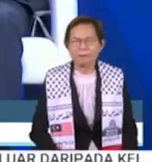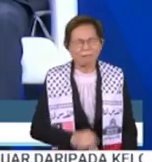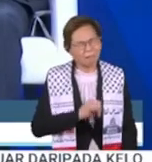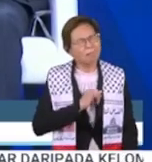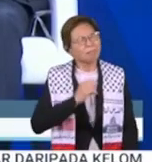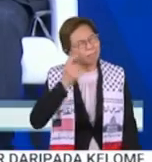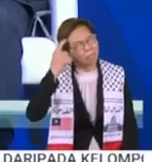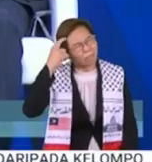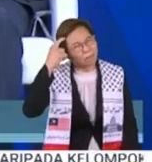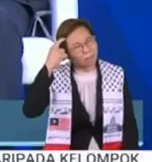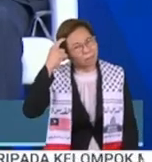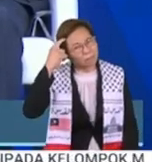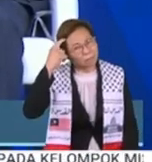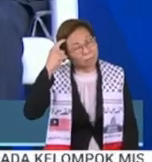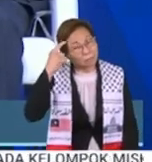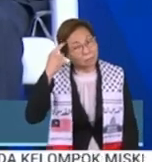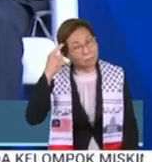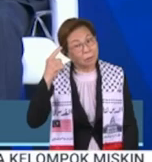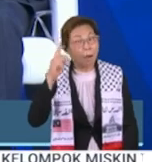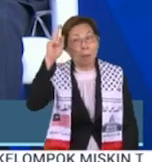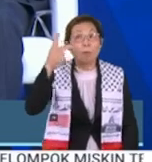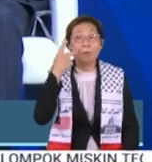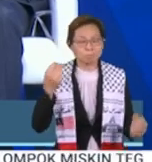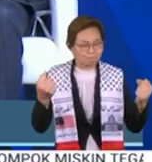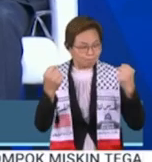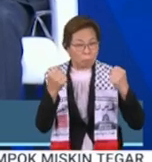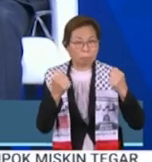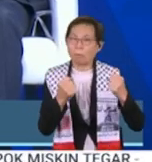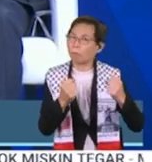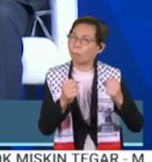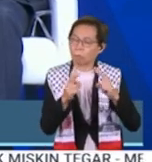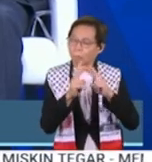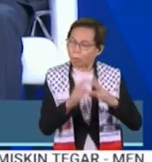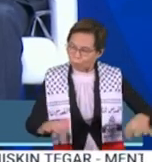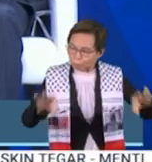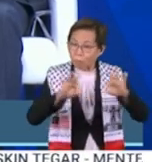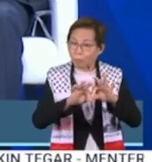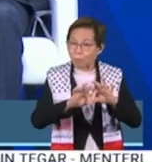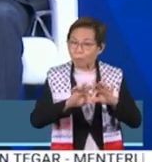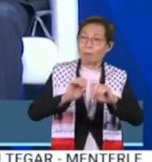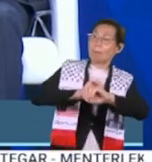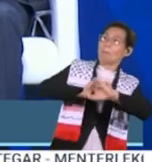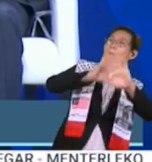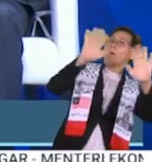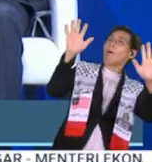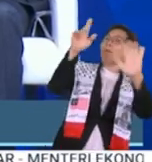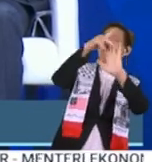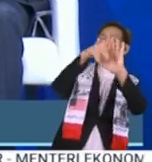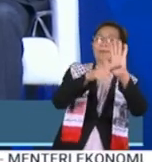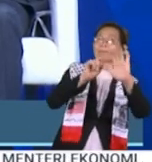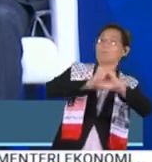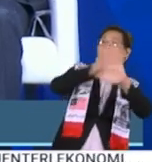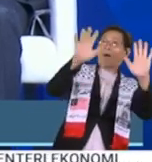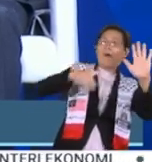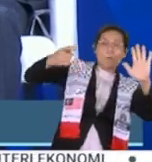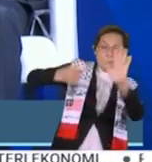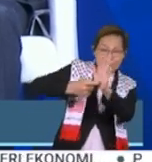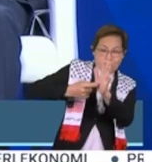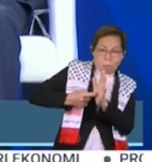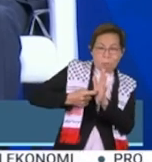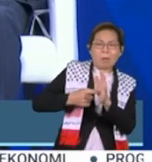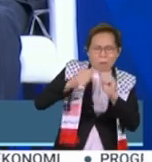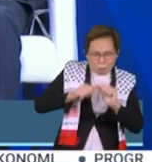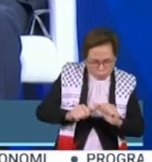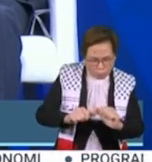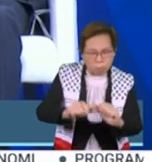I think political stability is very critical, but clarity of policies is what is required.